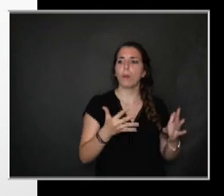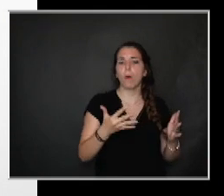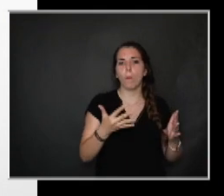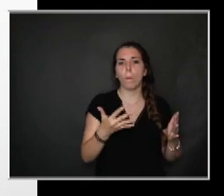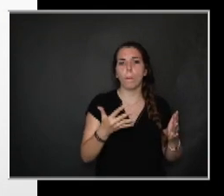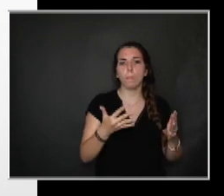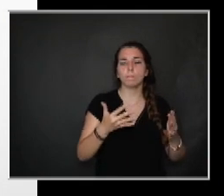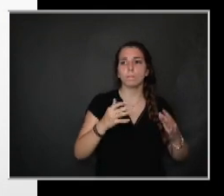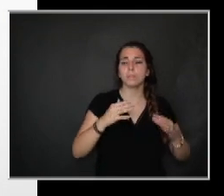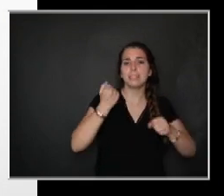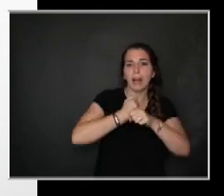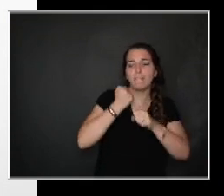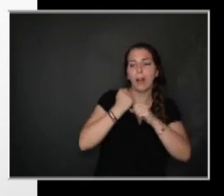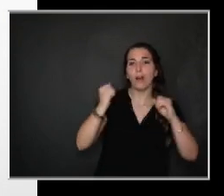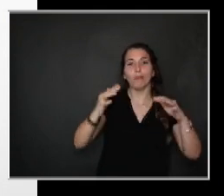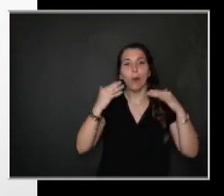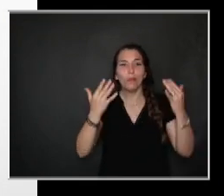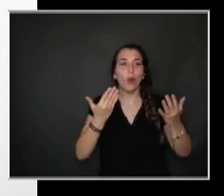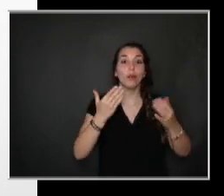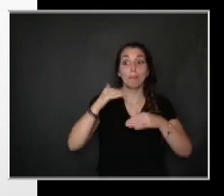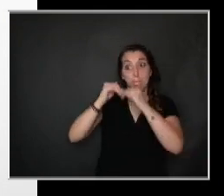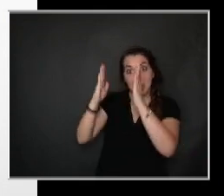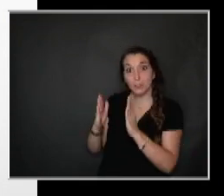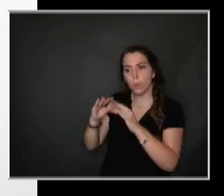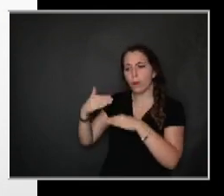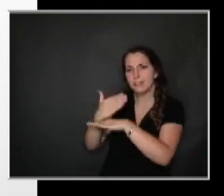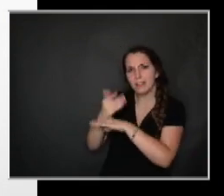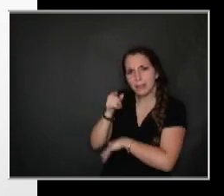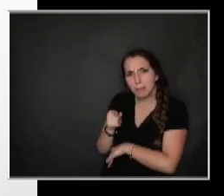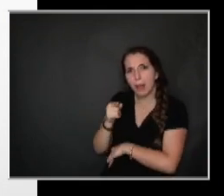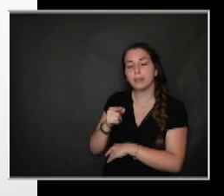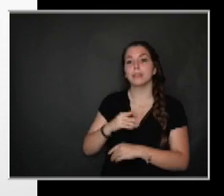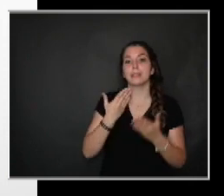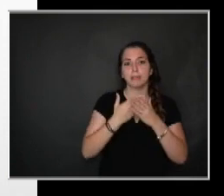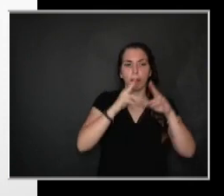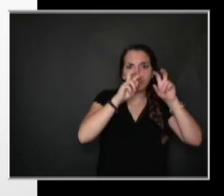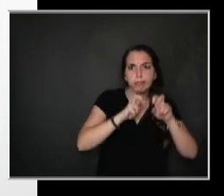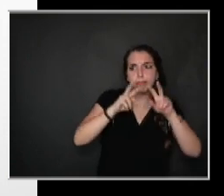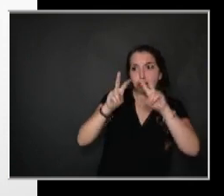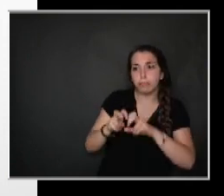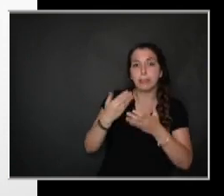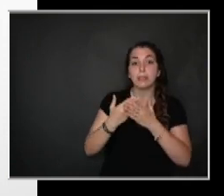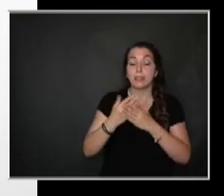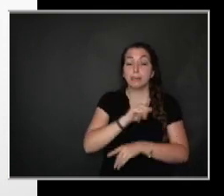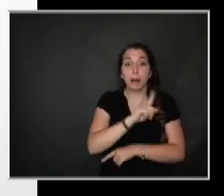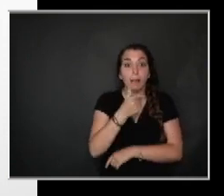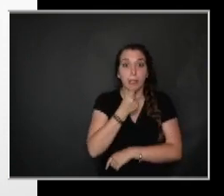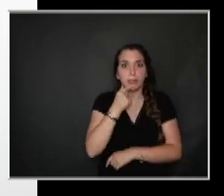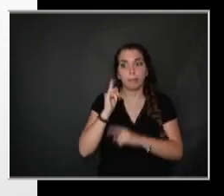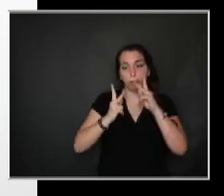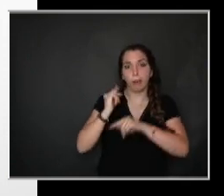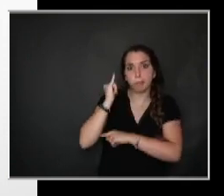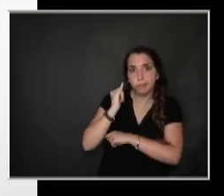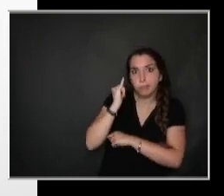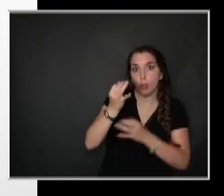comment est l'ambiance au travail, chez lui. Ce n'est pas toujours simple, ça prend du temps, c'est très consommateur de temps. Et